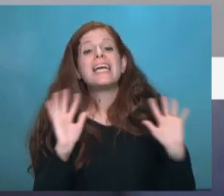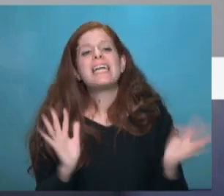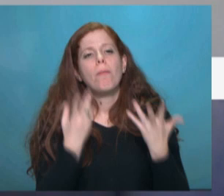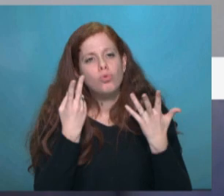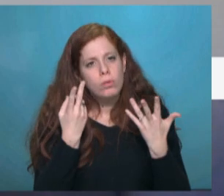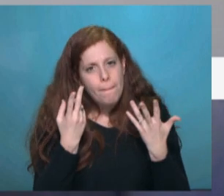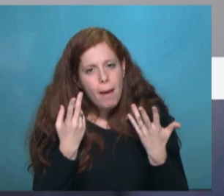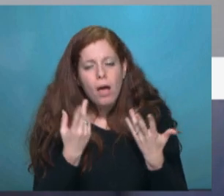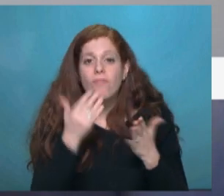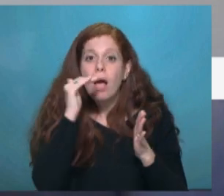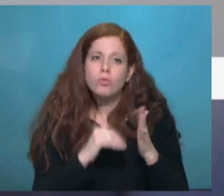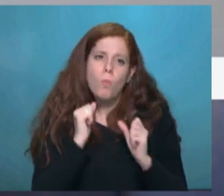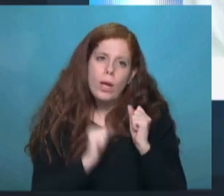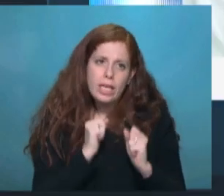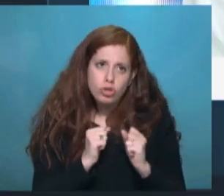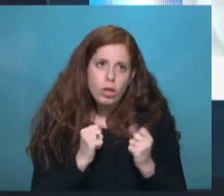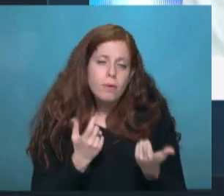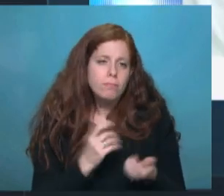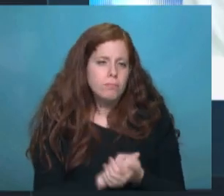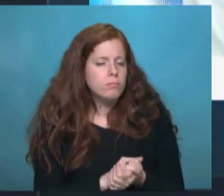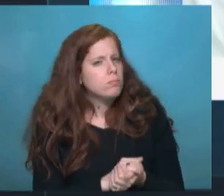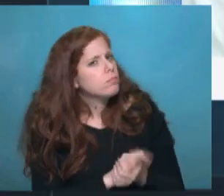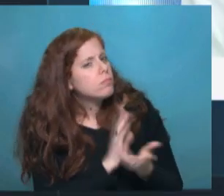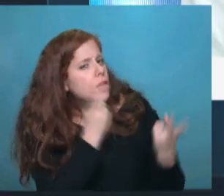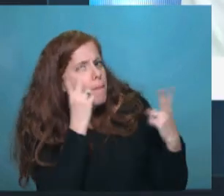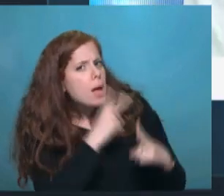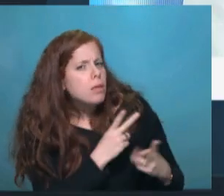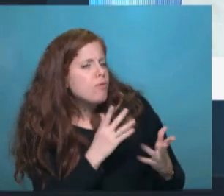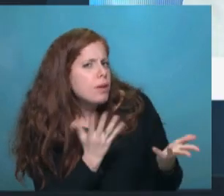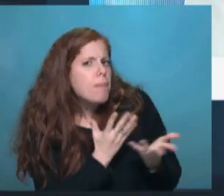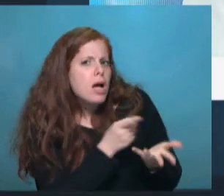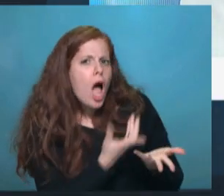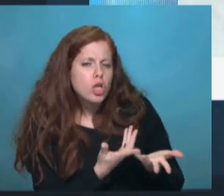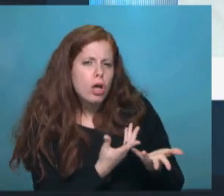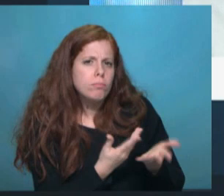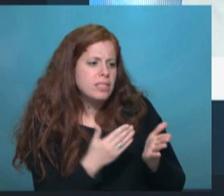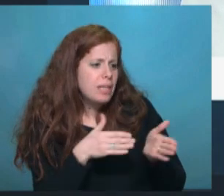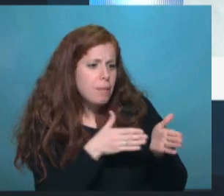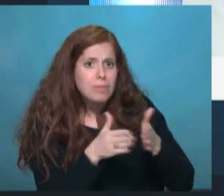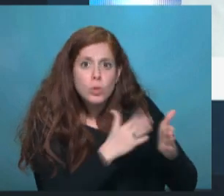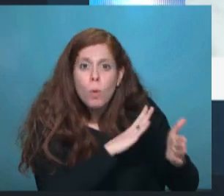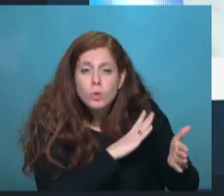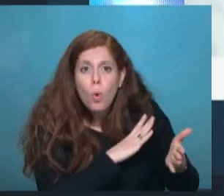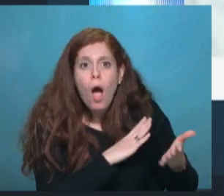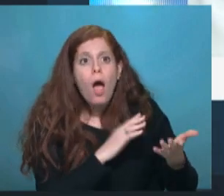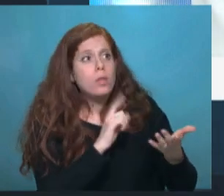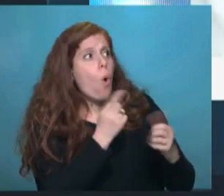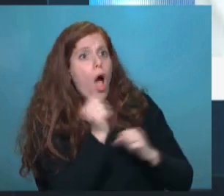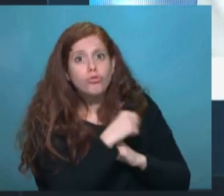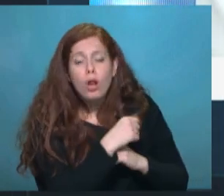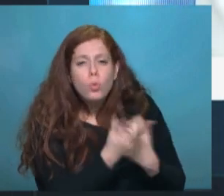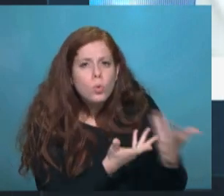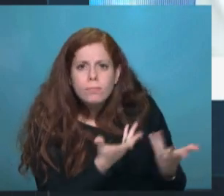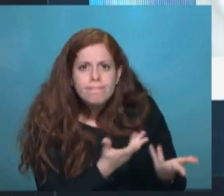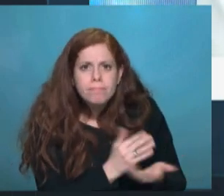וכמה שפחות קשה. מה אתה מבין שקרה שם? זה מסלול מסוכן? אולי מדובר ברשלנות בכלל?